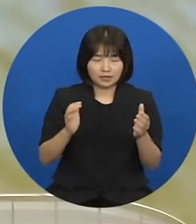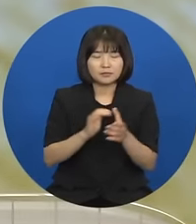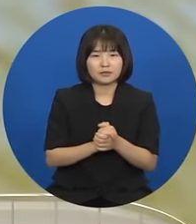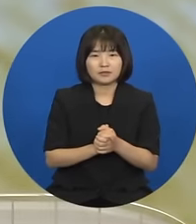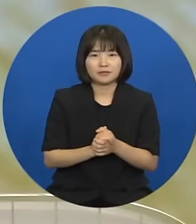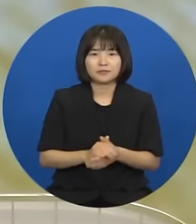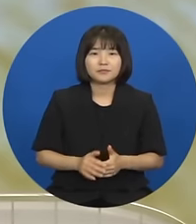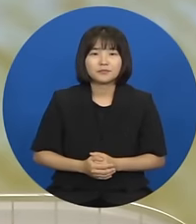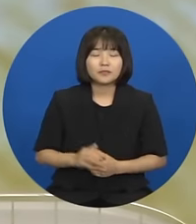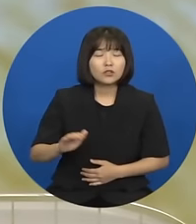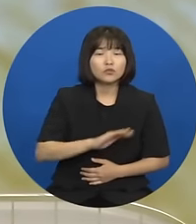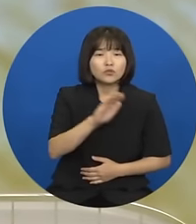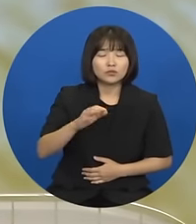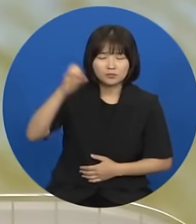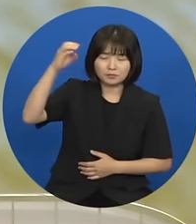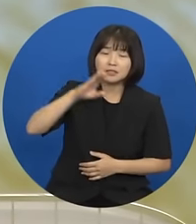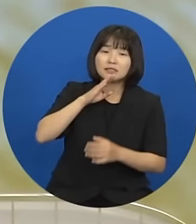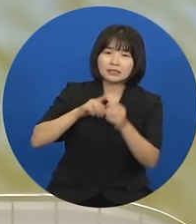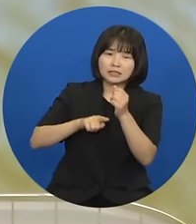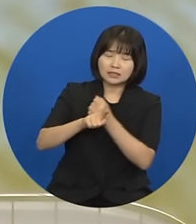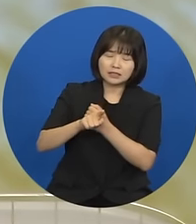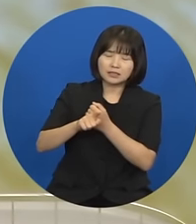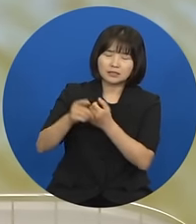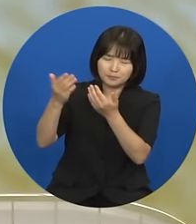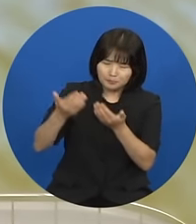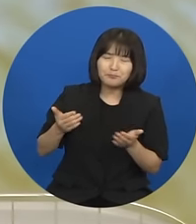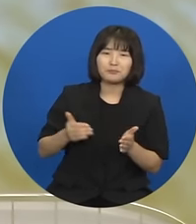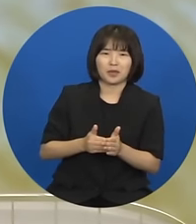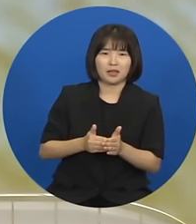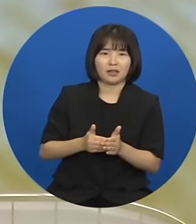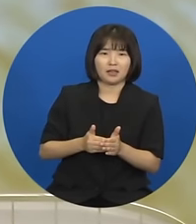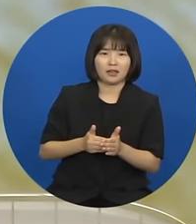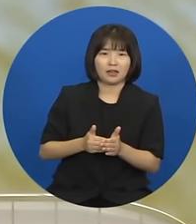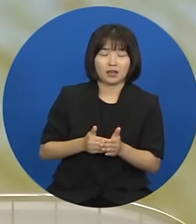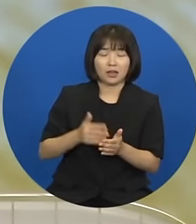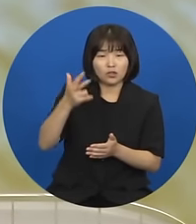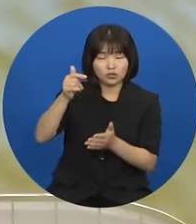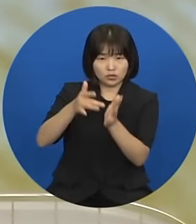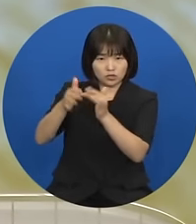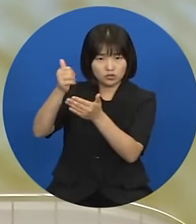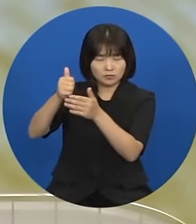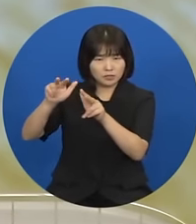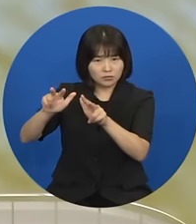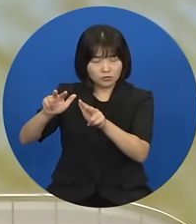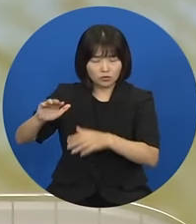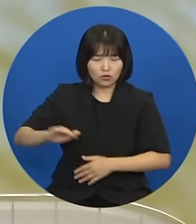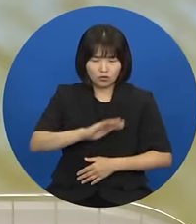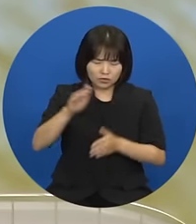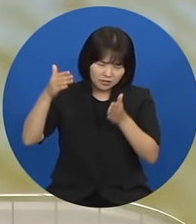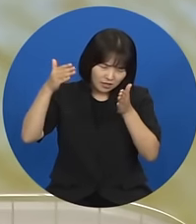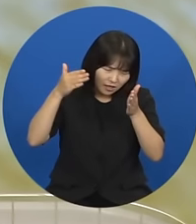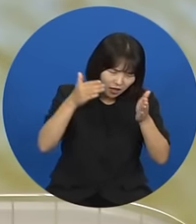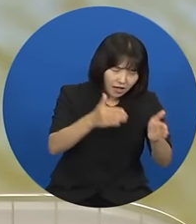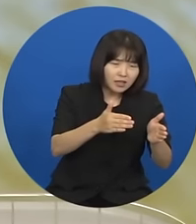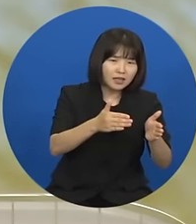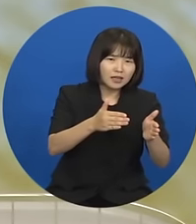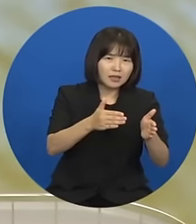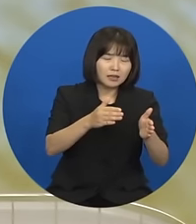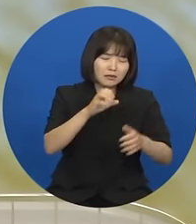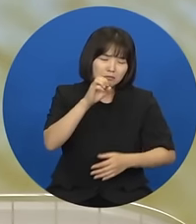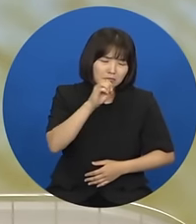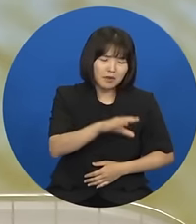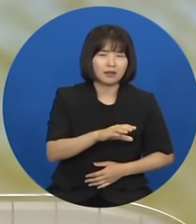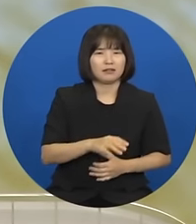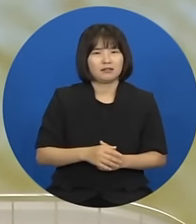우리에게는요 빛과 진리가 주어졌어요. 그리고 주 예수님은 지금도 우리를 향하여 분명히 말씀하고